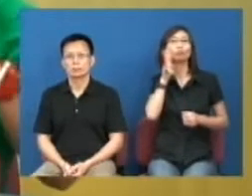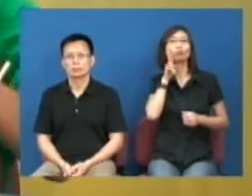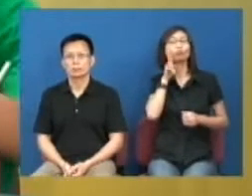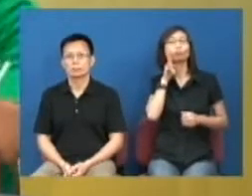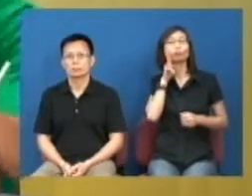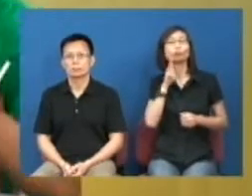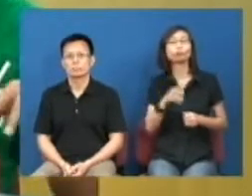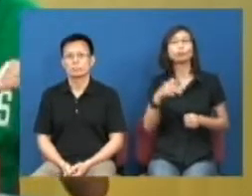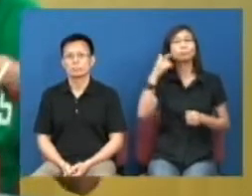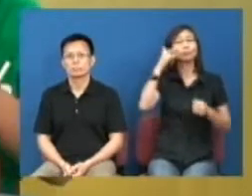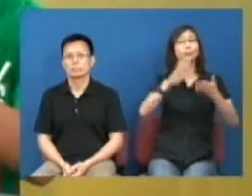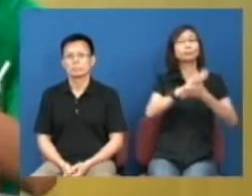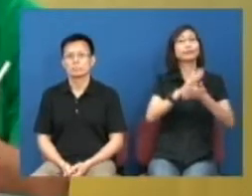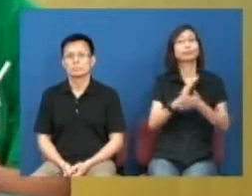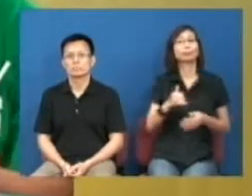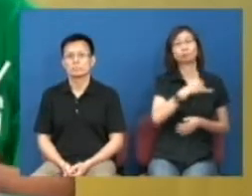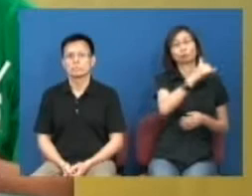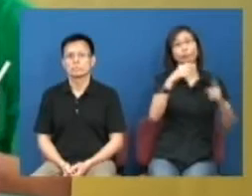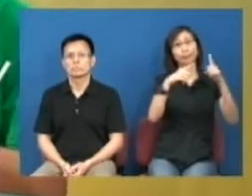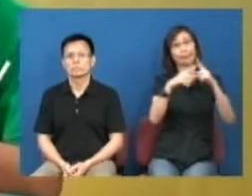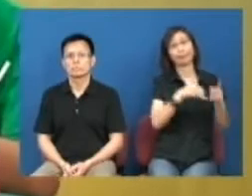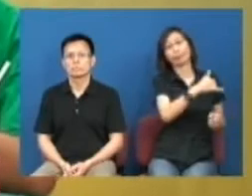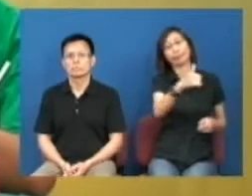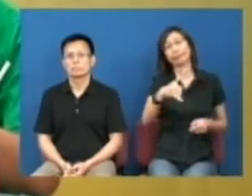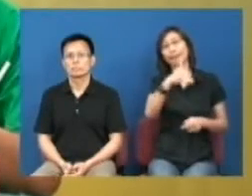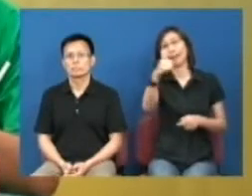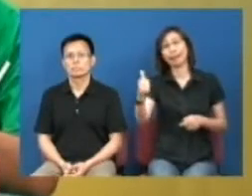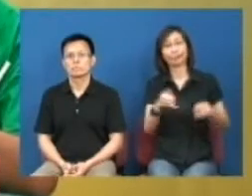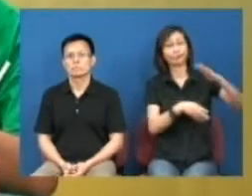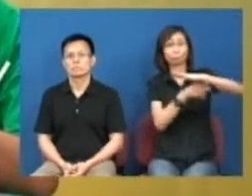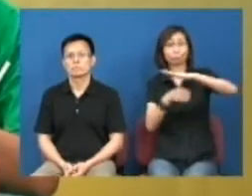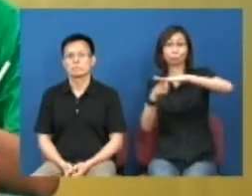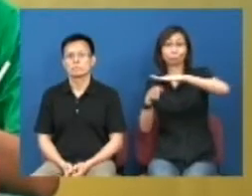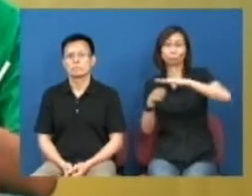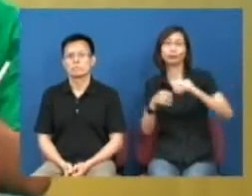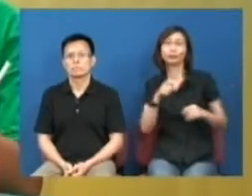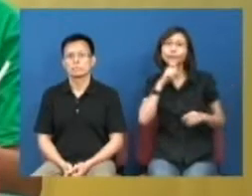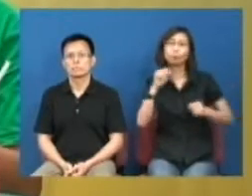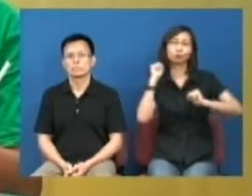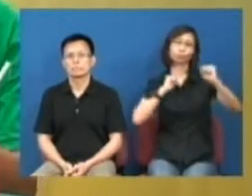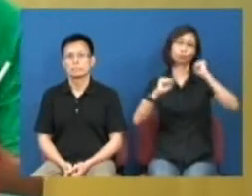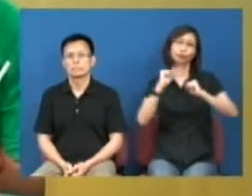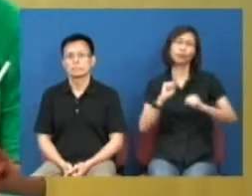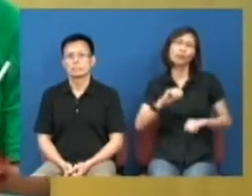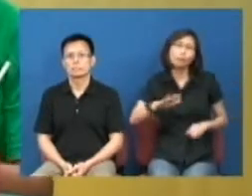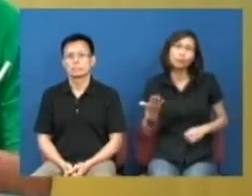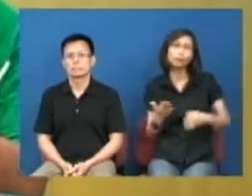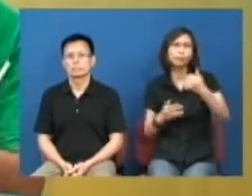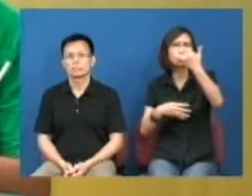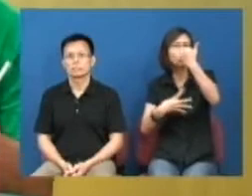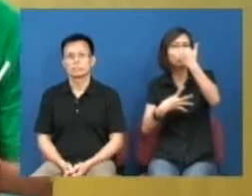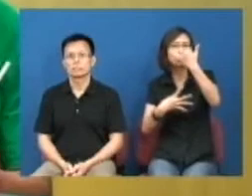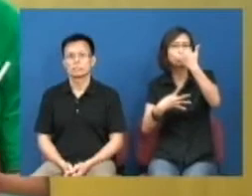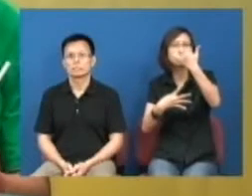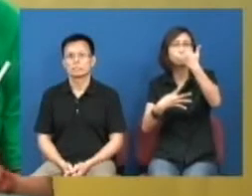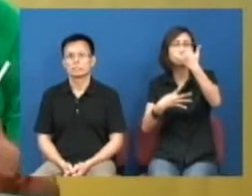不斷遊動或者 叫做活動啦。咁其實第一樣嘢就係、是你同六四燭光晚會，大家基本上去到